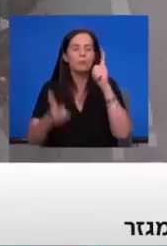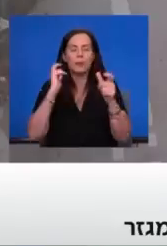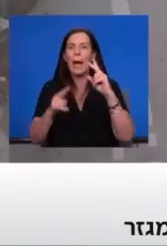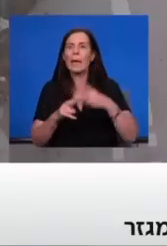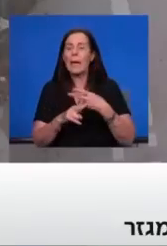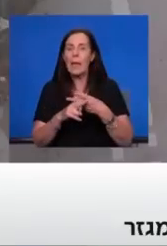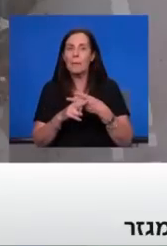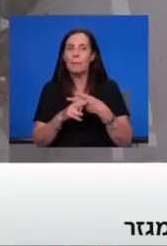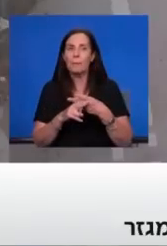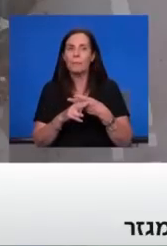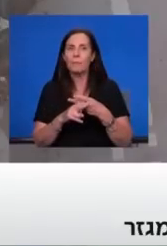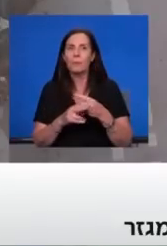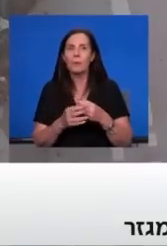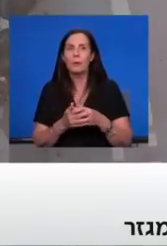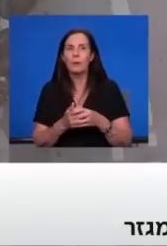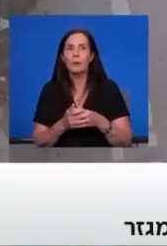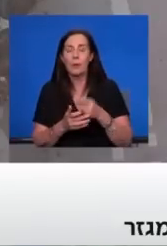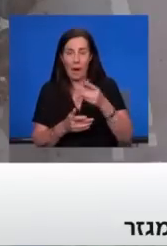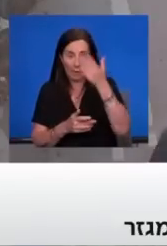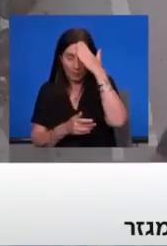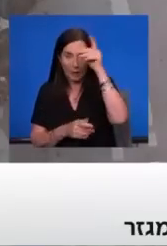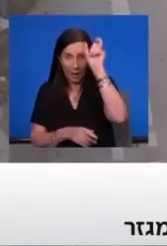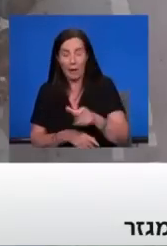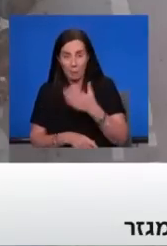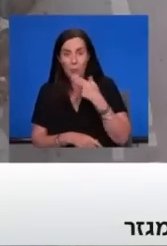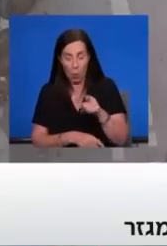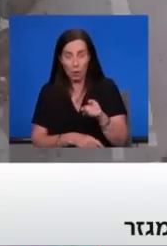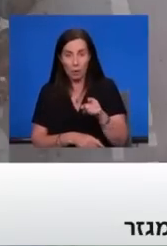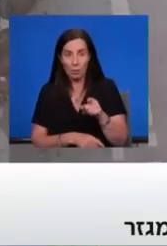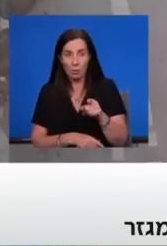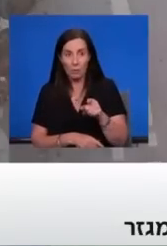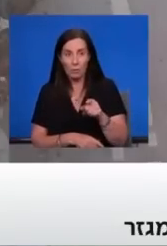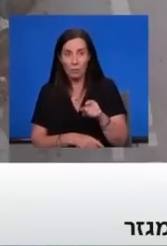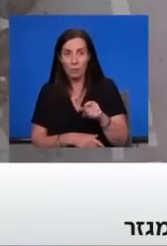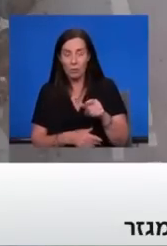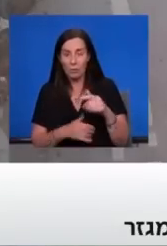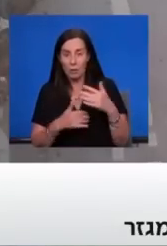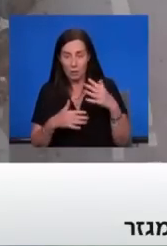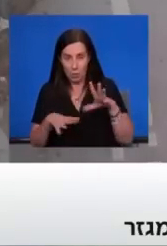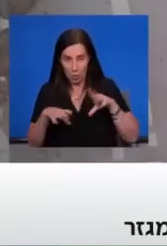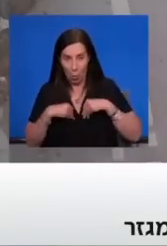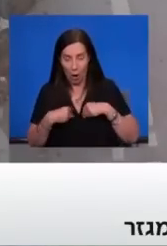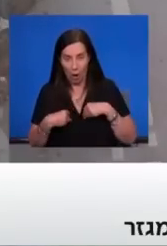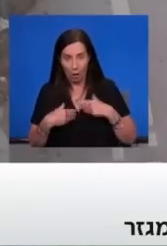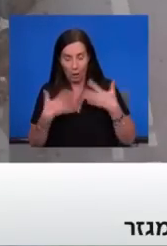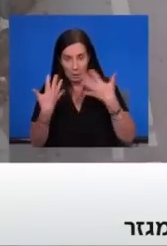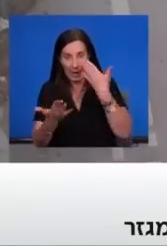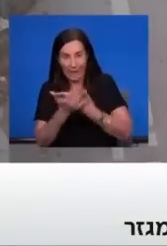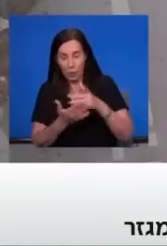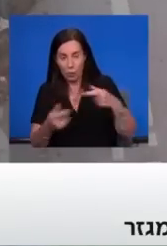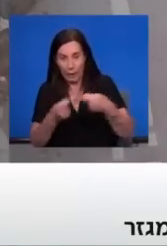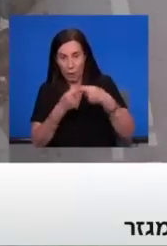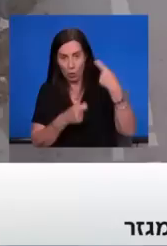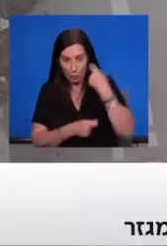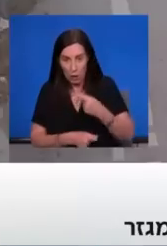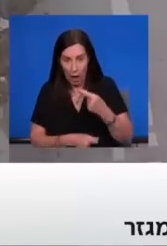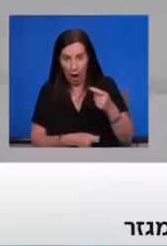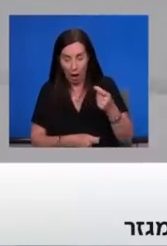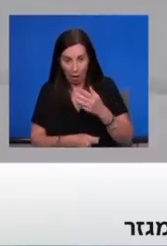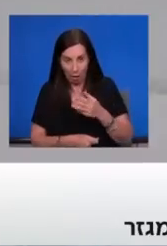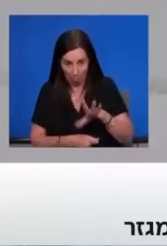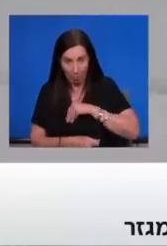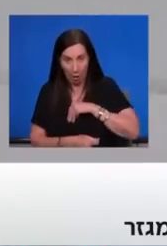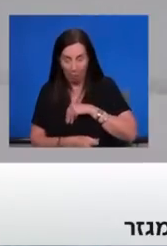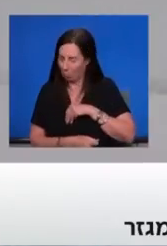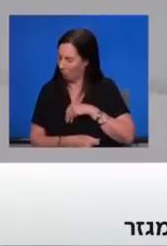לוקח לו לפחות חצי דקה. את מכירה אזרח יהודי שהיה נותן עדות על ארגון פשיעה והיה נשאר חי? לא, התשובה היא לא. אולי לא היה נשאר חי,